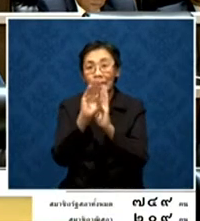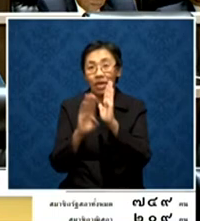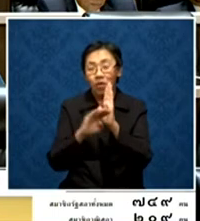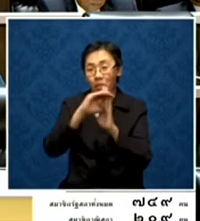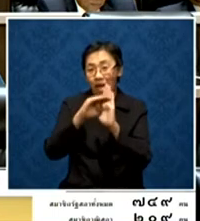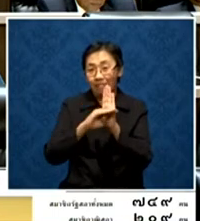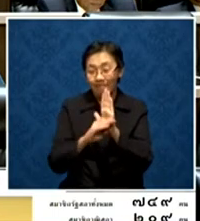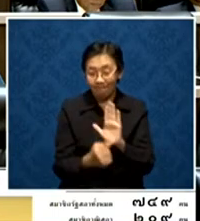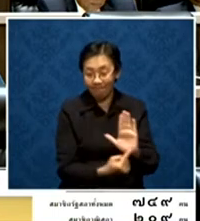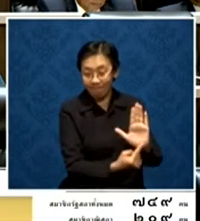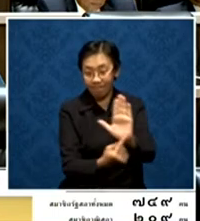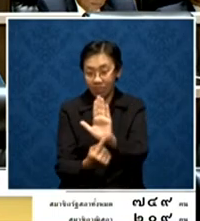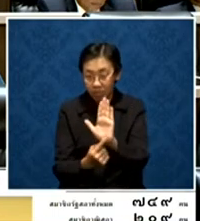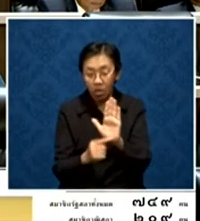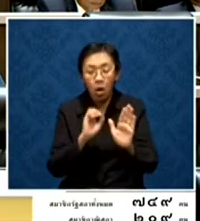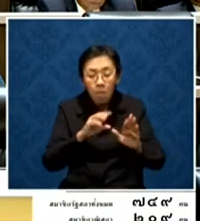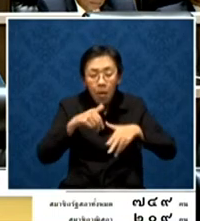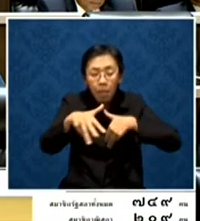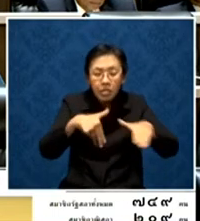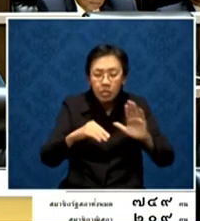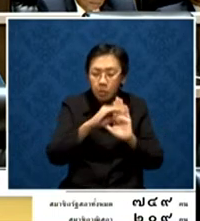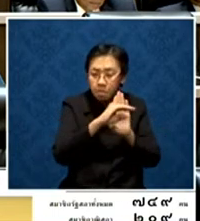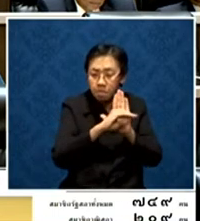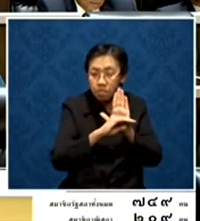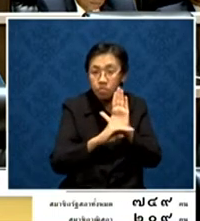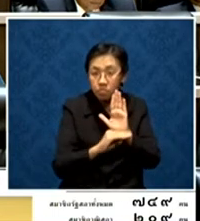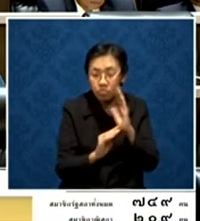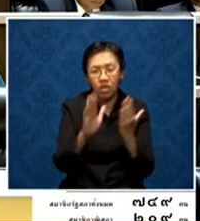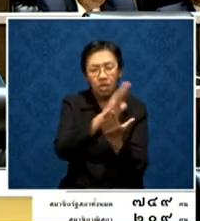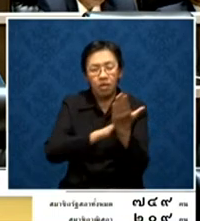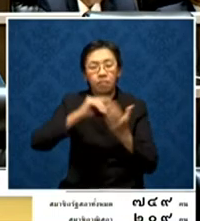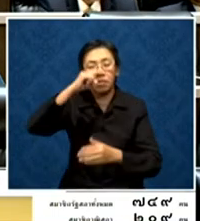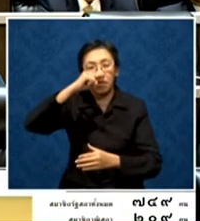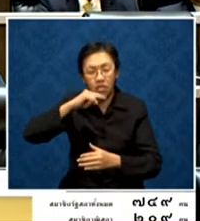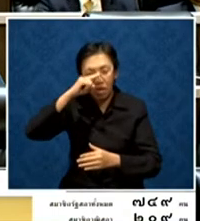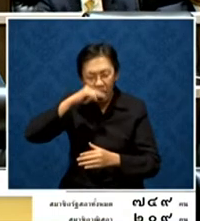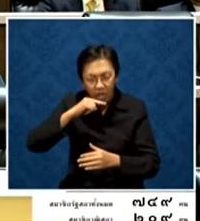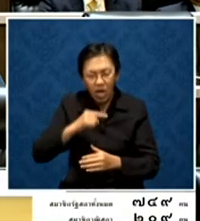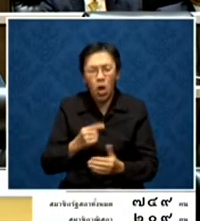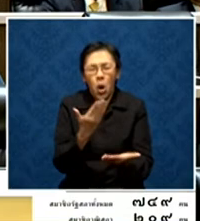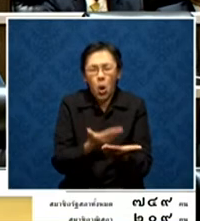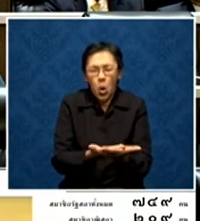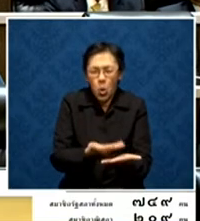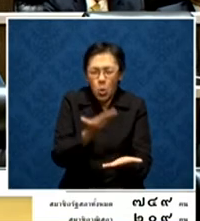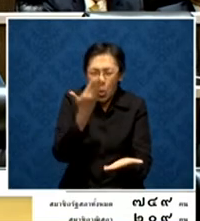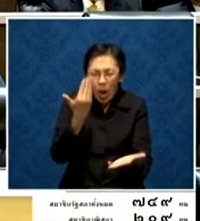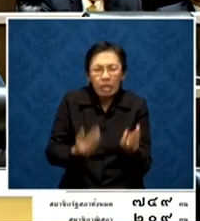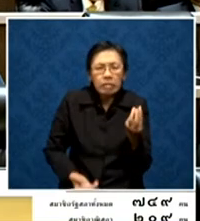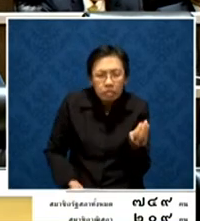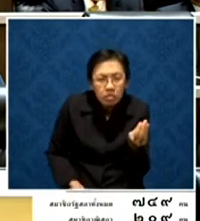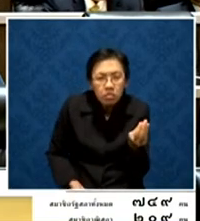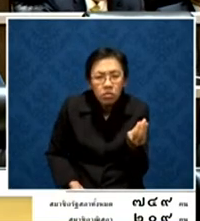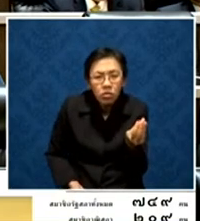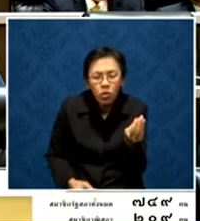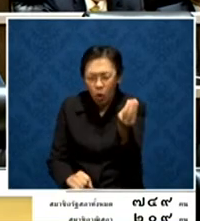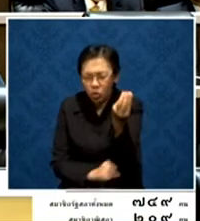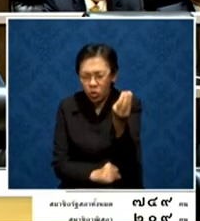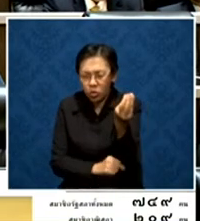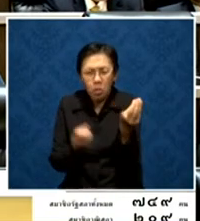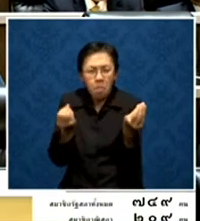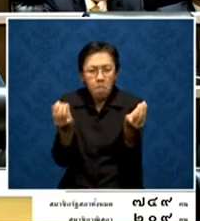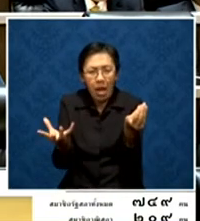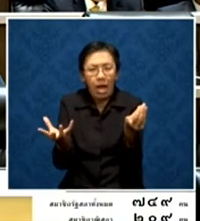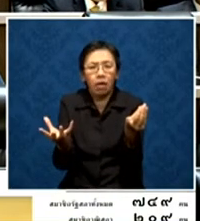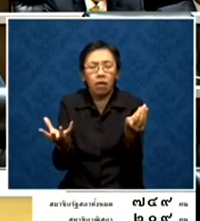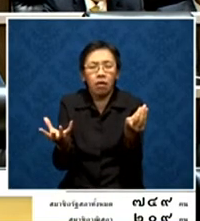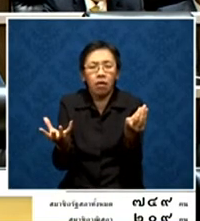างนี้แล้วพอจะเห็นใช่ไหมครับว่าข้อกังวลที่เป็นส่วนใหญ่เลยของพรรคการเมืองเองหรือของสวเองเนี่ยจะไปอยู่ที่